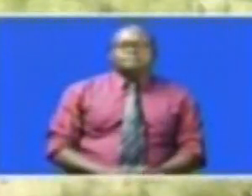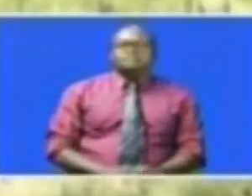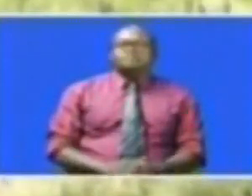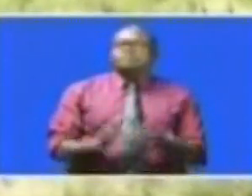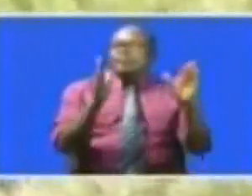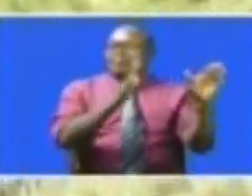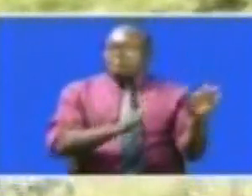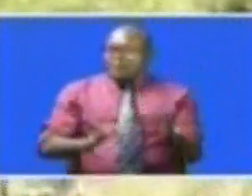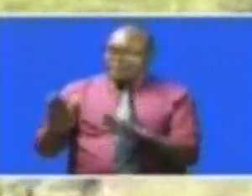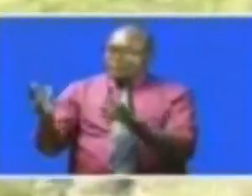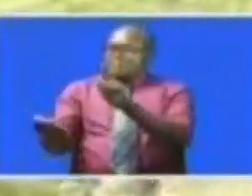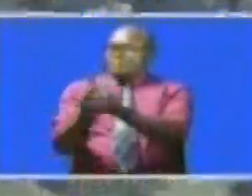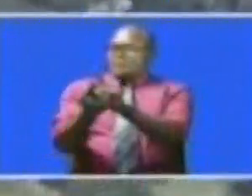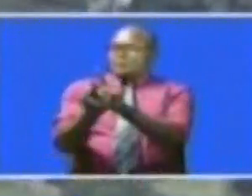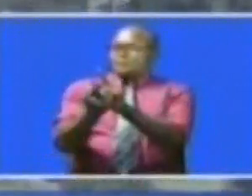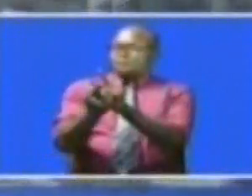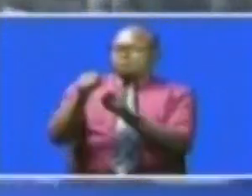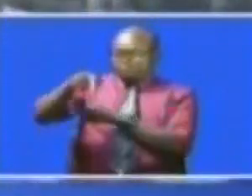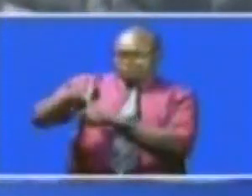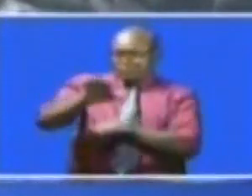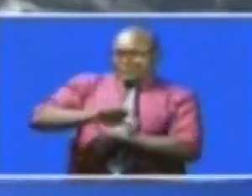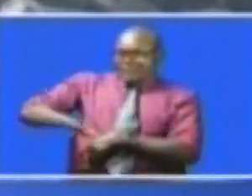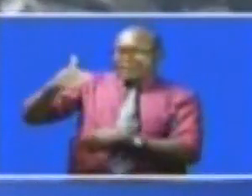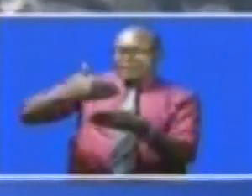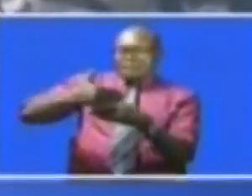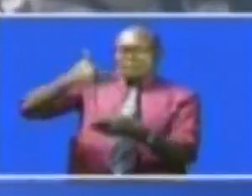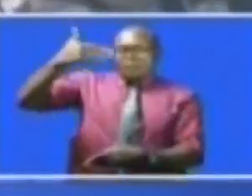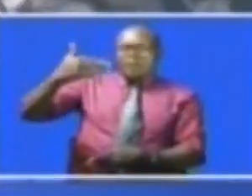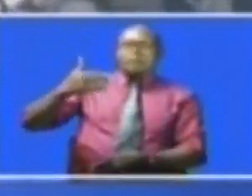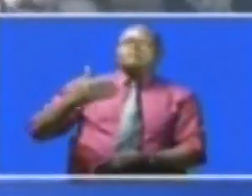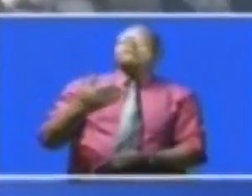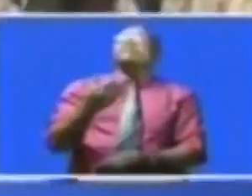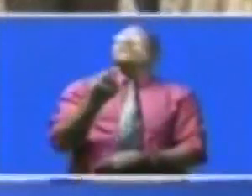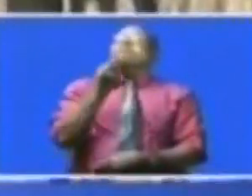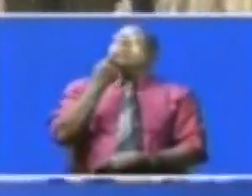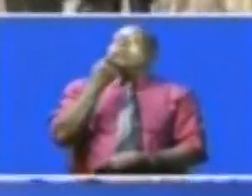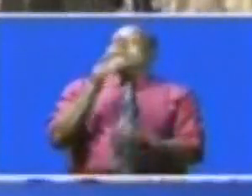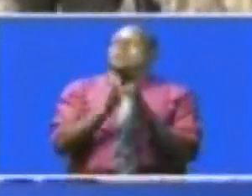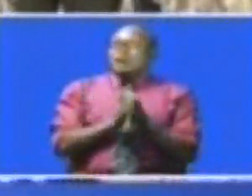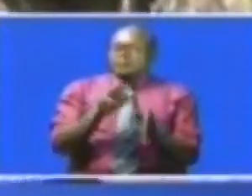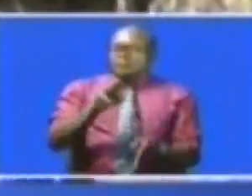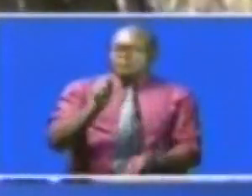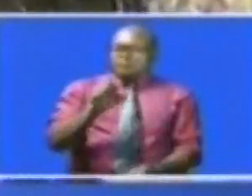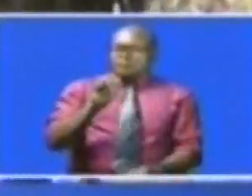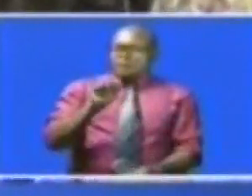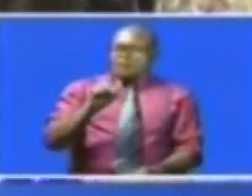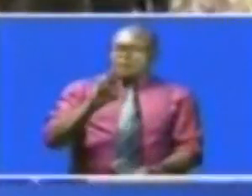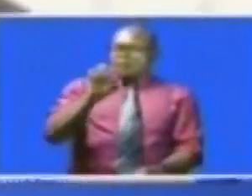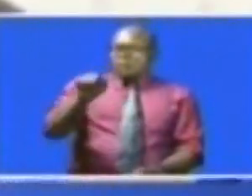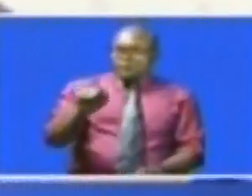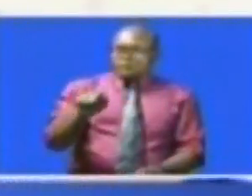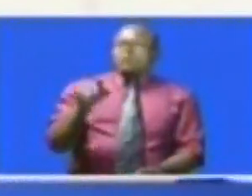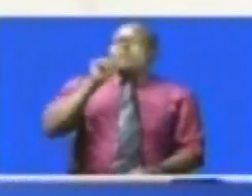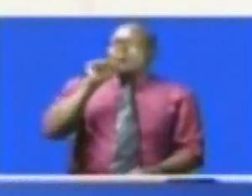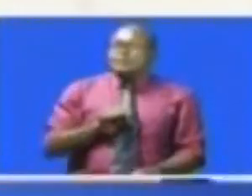Taratibu wanakutana katika eneo hili la Kabushen mpakani Mapokot Magharibi na Elgeyo Marakwet. Wazee hawa